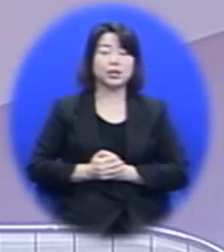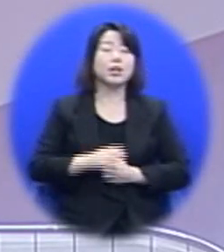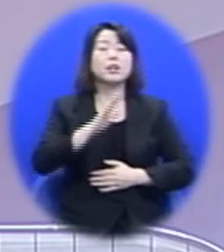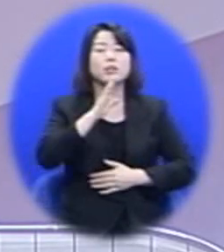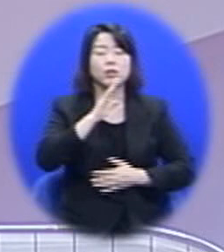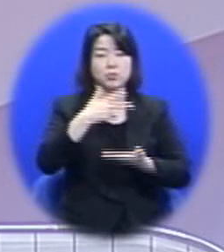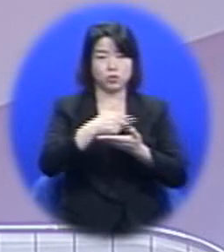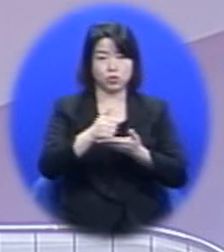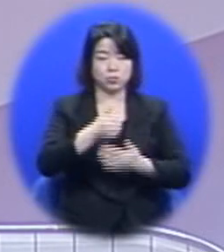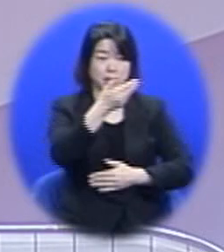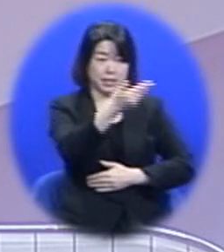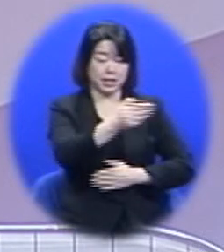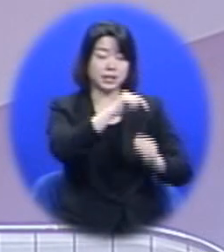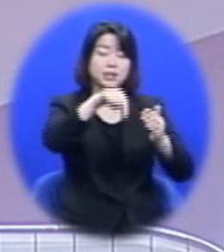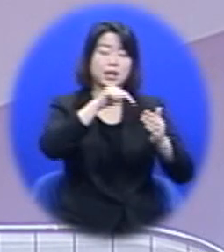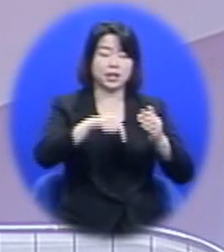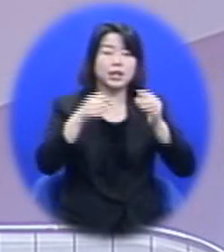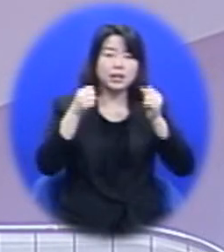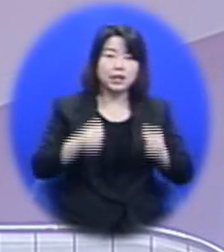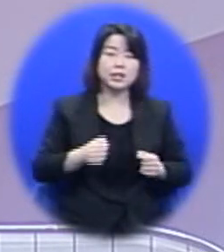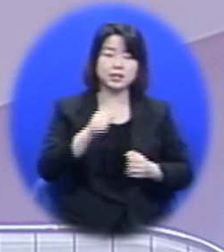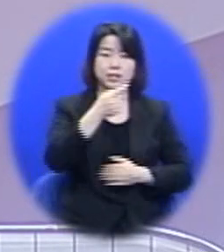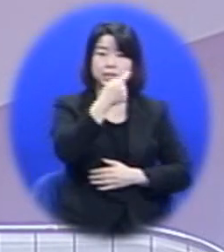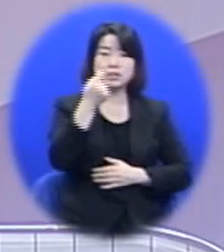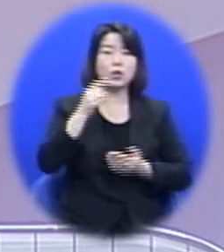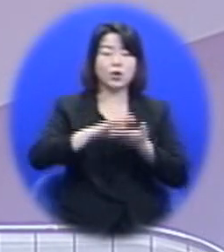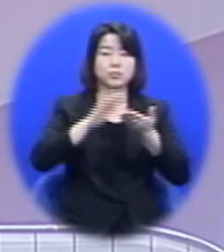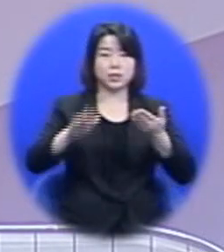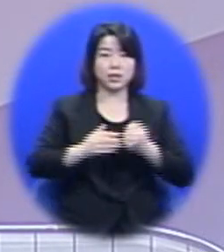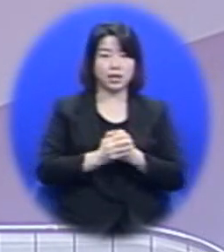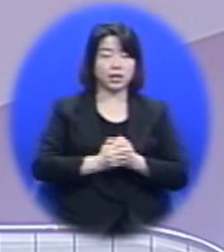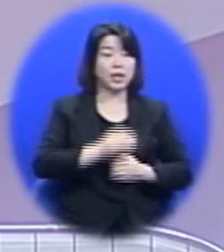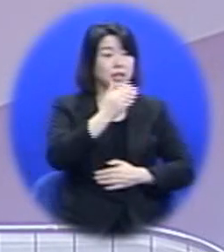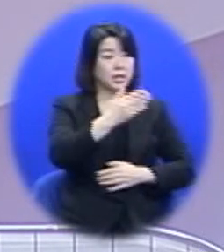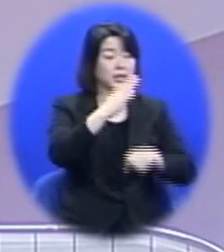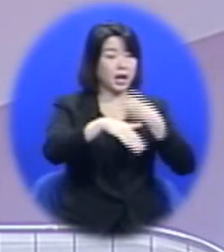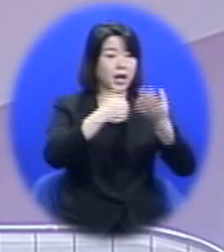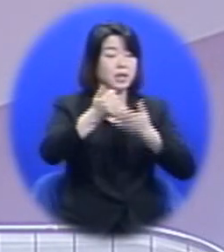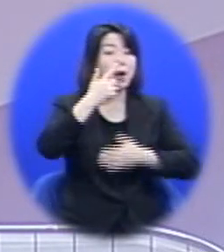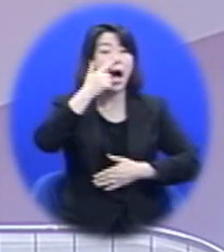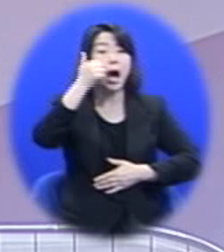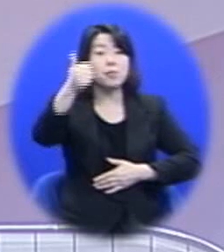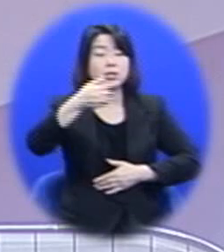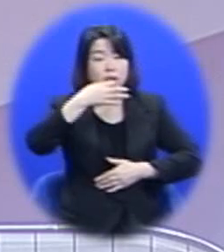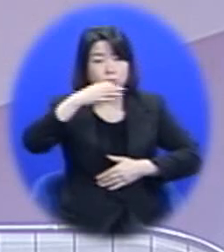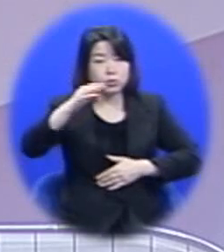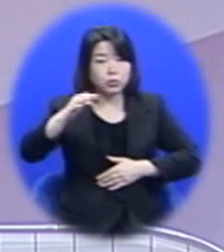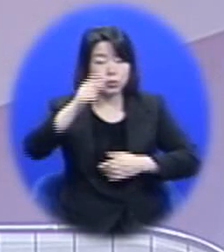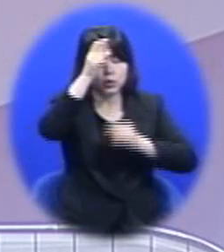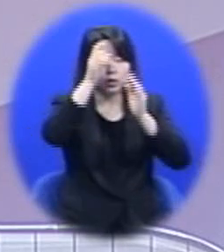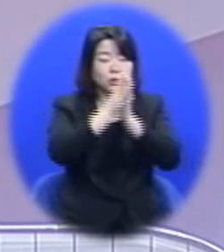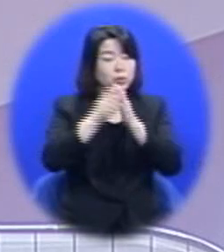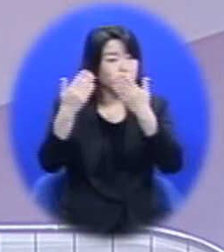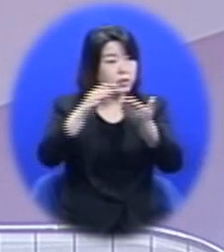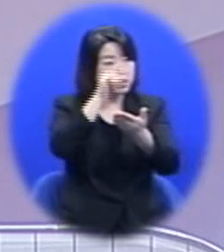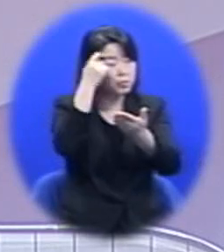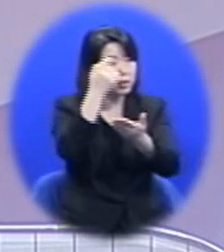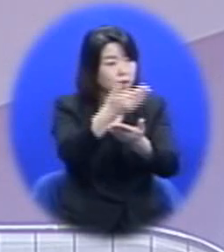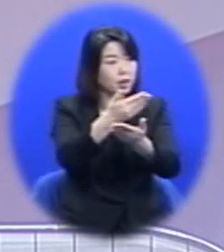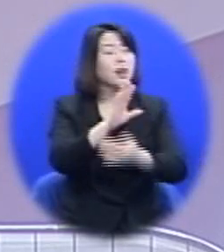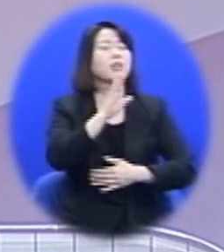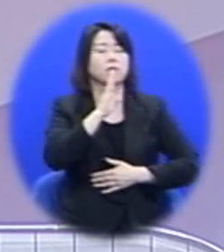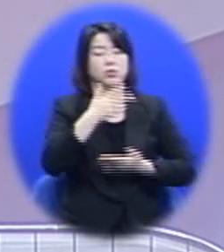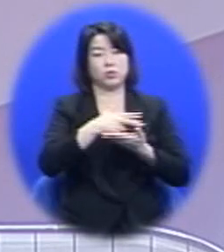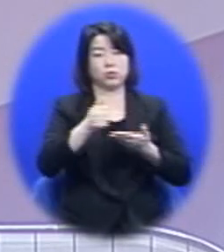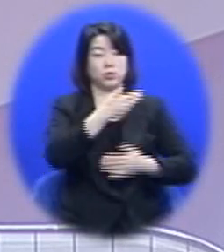주님이 당신 안에 계신 것입니다. 당신은 하나님을 아버지라고 부르고 기도하십니까? 그러면 주님이 당신 안에